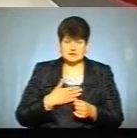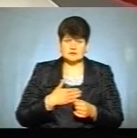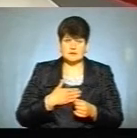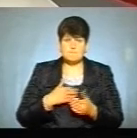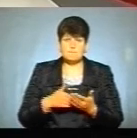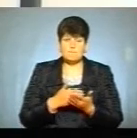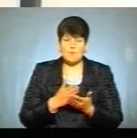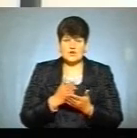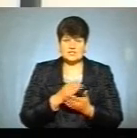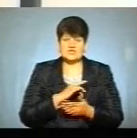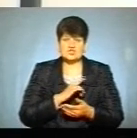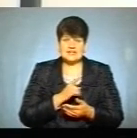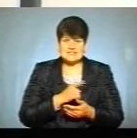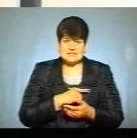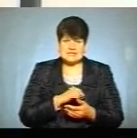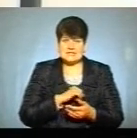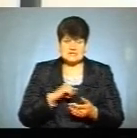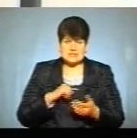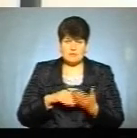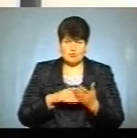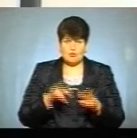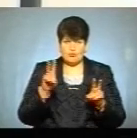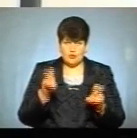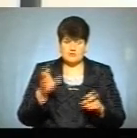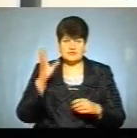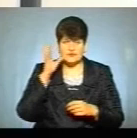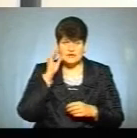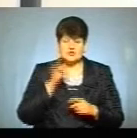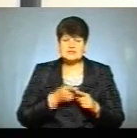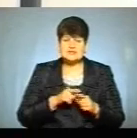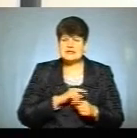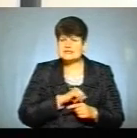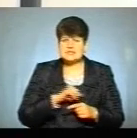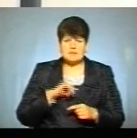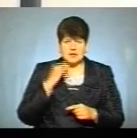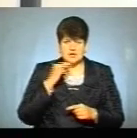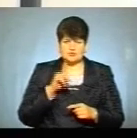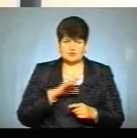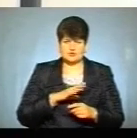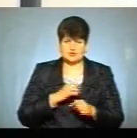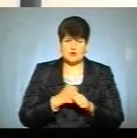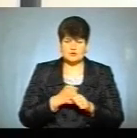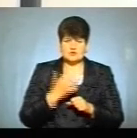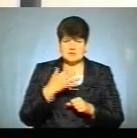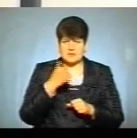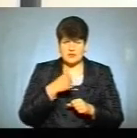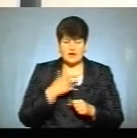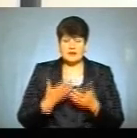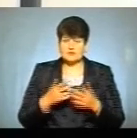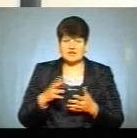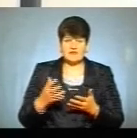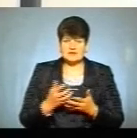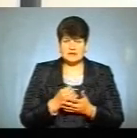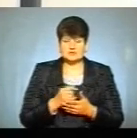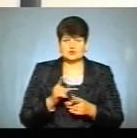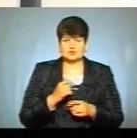політична сила «Самопоміч» вважає, що це найкраще, що було зроблено за попередні 5 років, хоча воно не вдалося в достатній мірі того, що